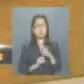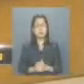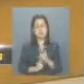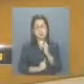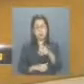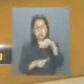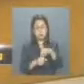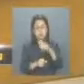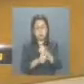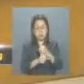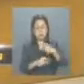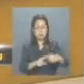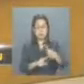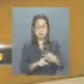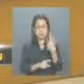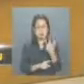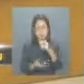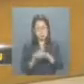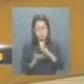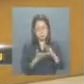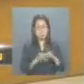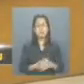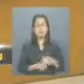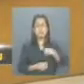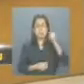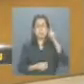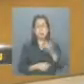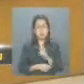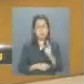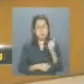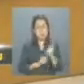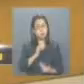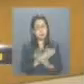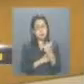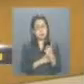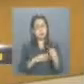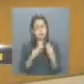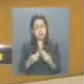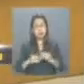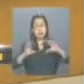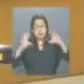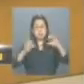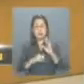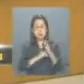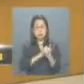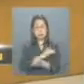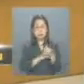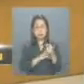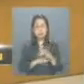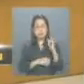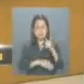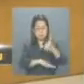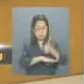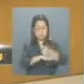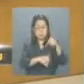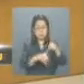ลา3เดือนซึ่งถือว่าเป็นโอกาสของความก้าวหน้าแม้ว่ารัฐบาลซีเรียภายใต้การนำของนายบาชาอัลอาซาสประธานา